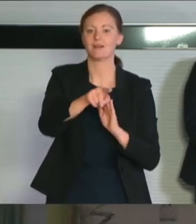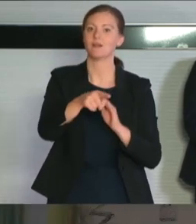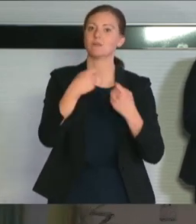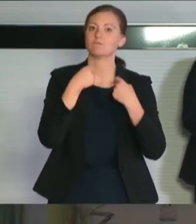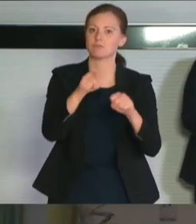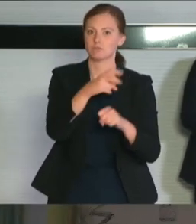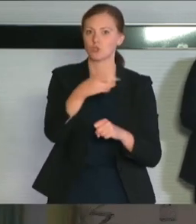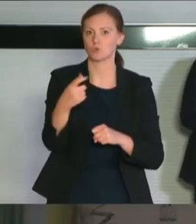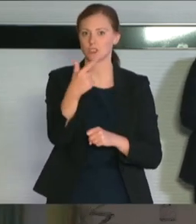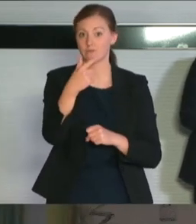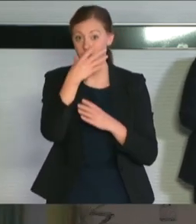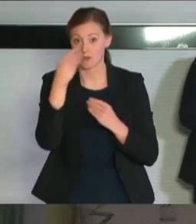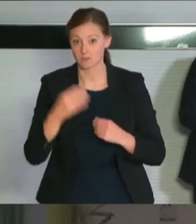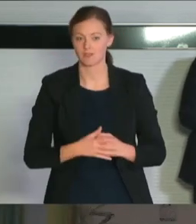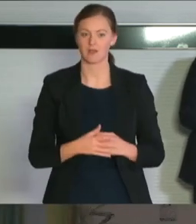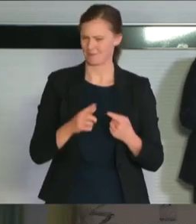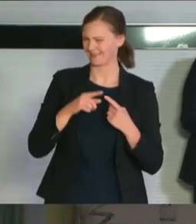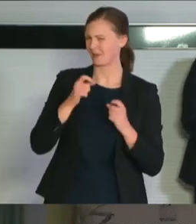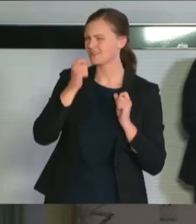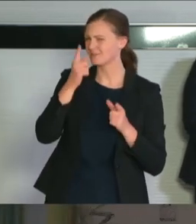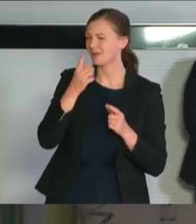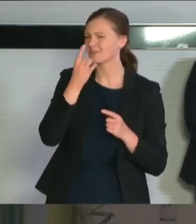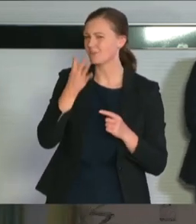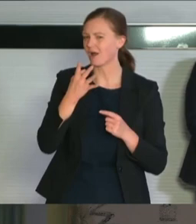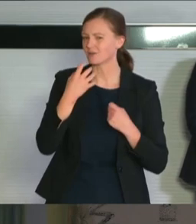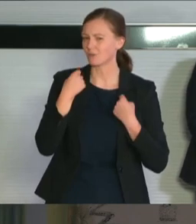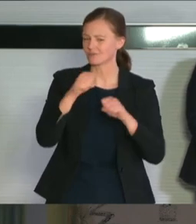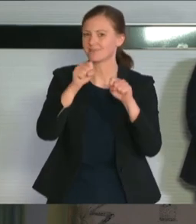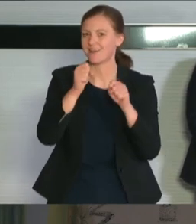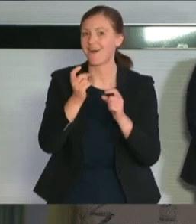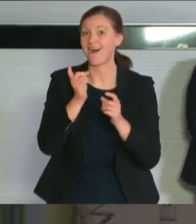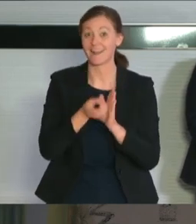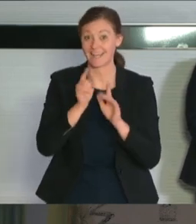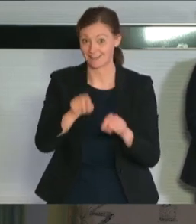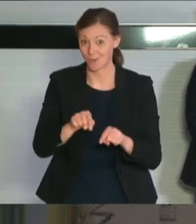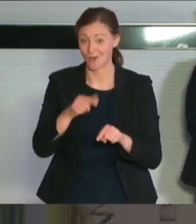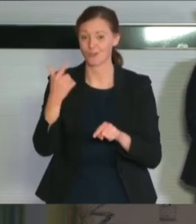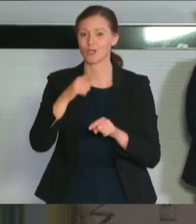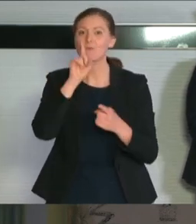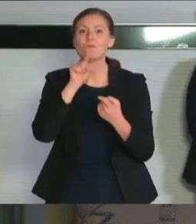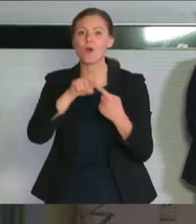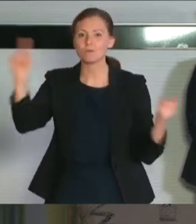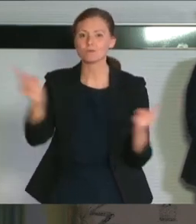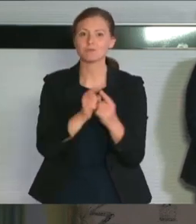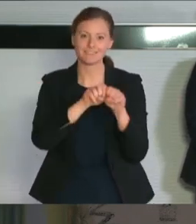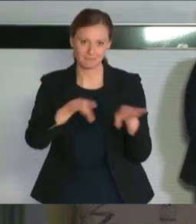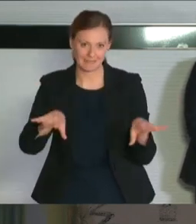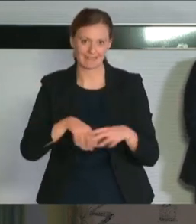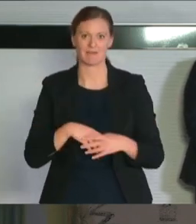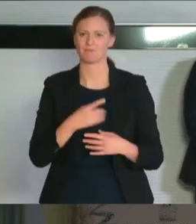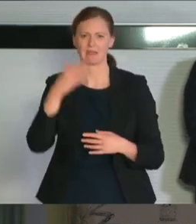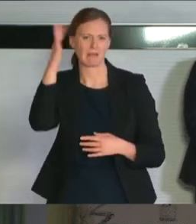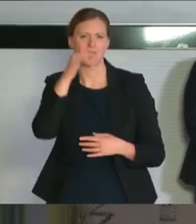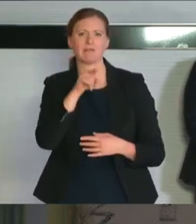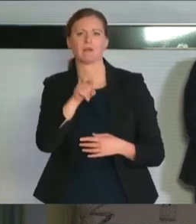legge til, det er jo lurt å bruke de allerede nå, for vi skal jo få vekk smitten, og da kan det jo være greit å ikke gå for. Ikke tro at du liksom kan